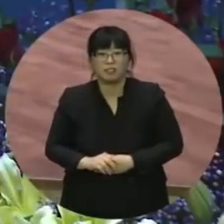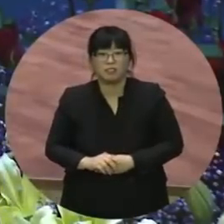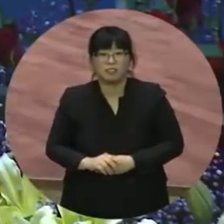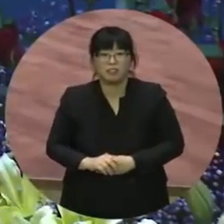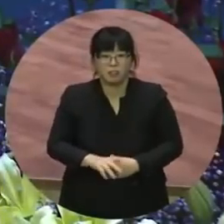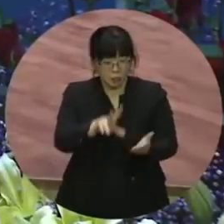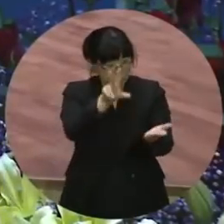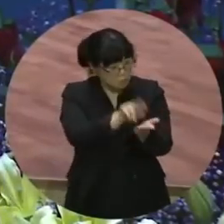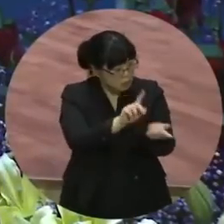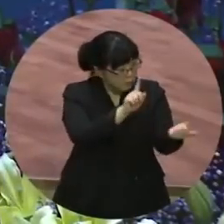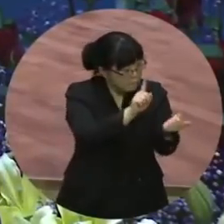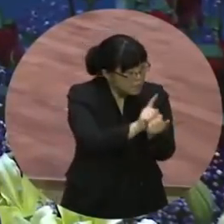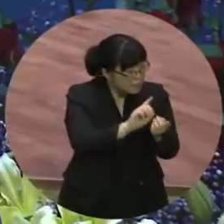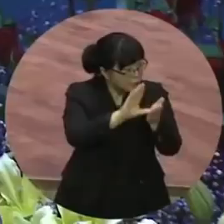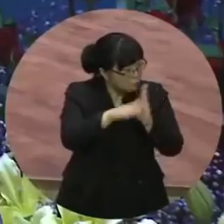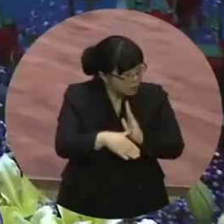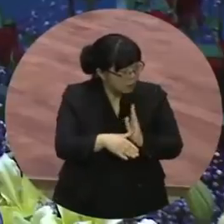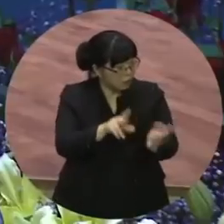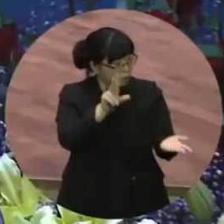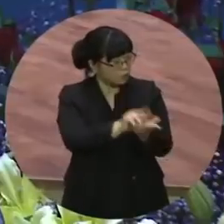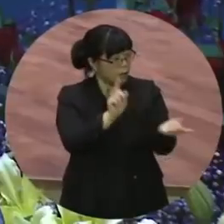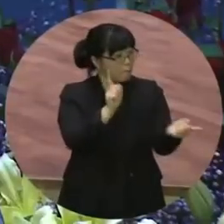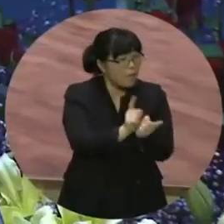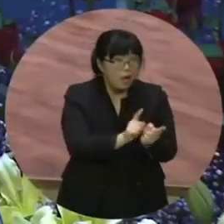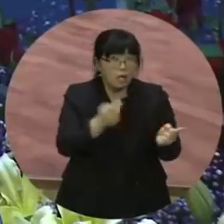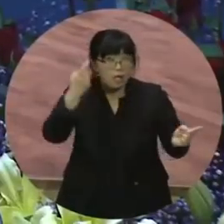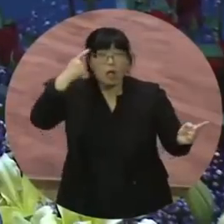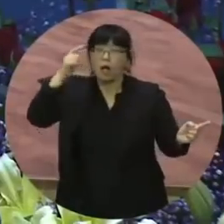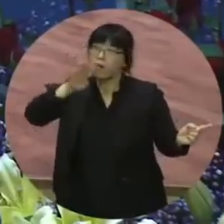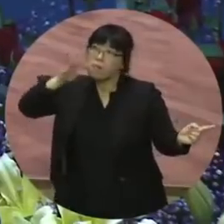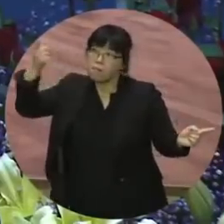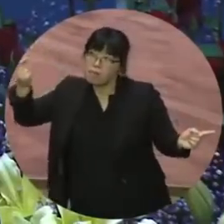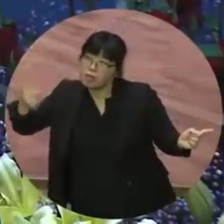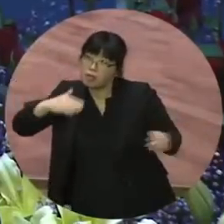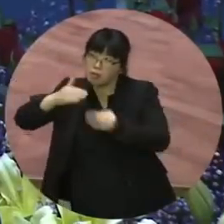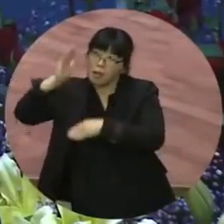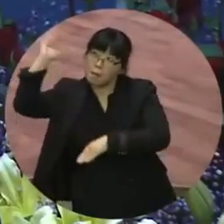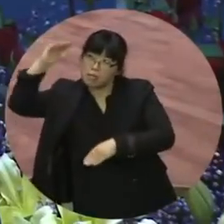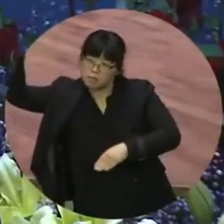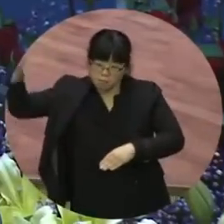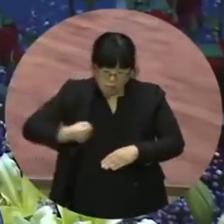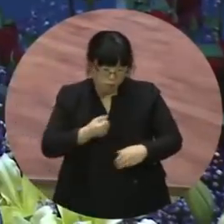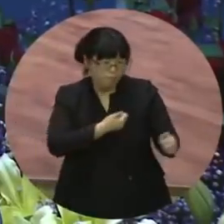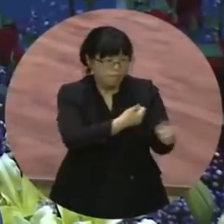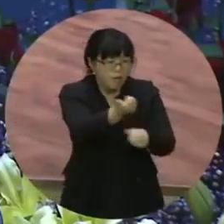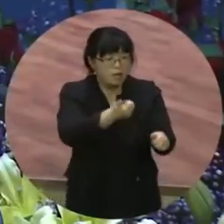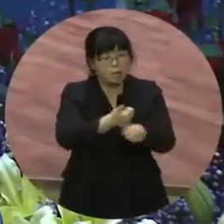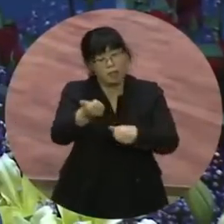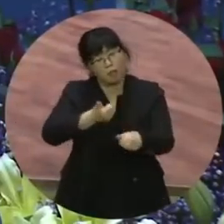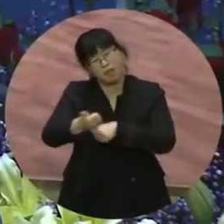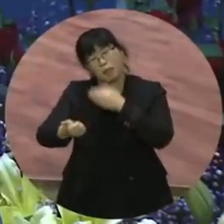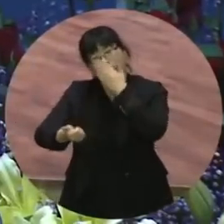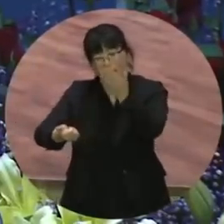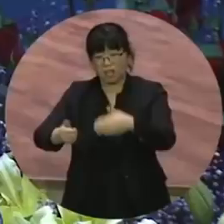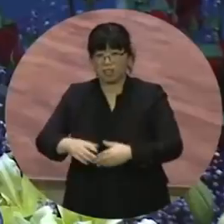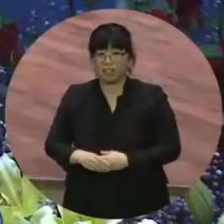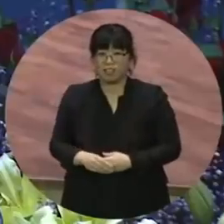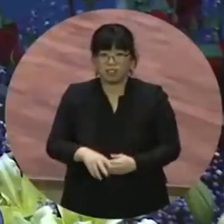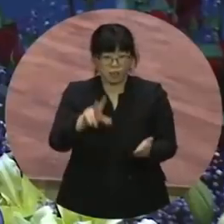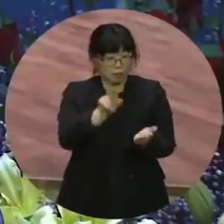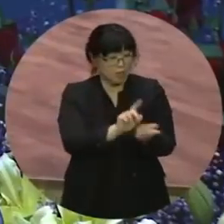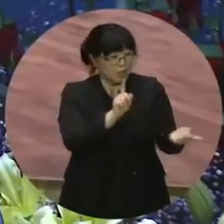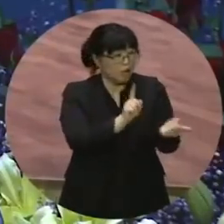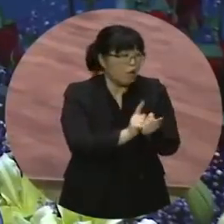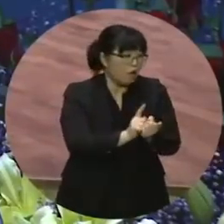이렇게 각인 뿌리 체질된 사람은 다 넘었어요. 다 넘었습니다. 절대 시험 들고 낙심하고 막